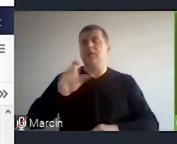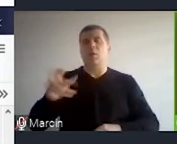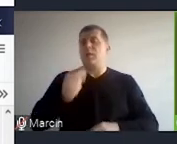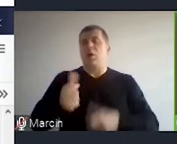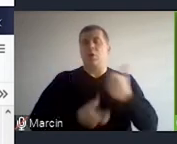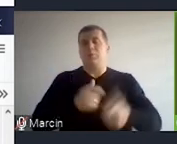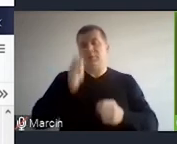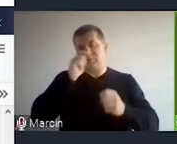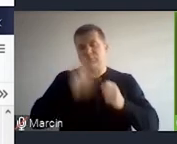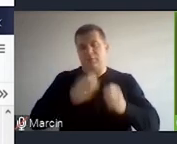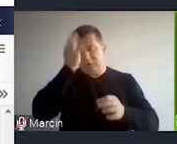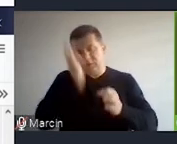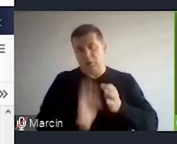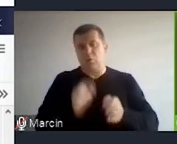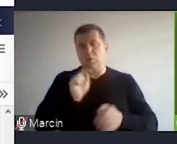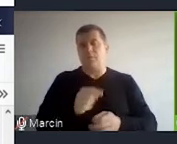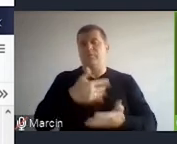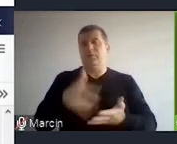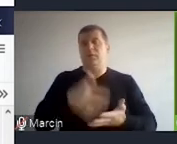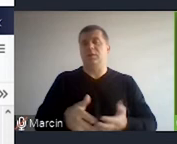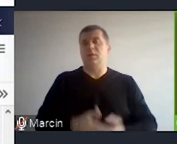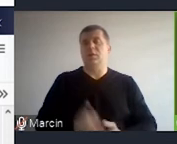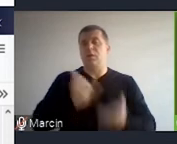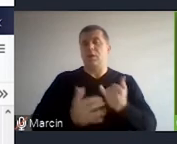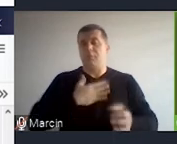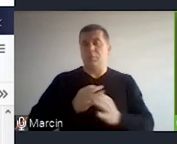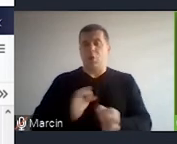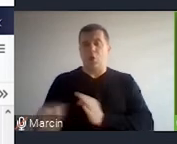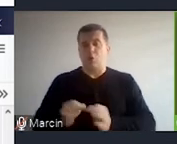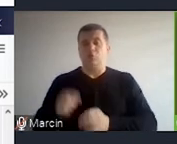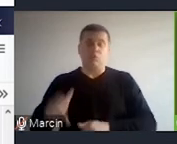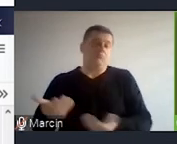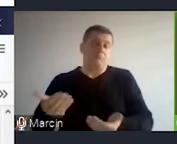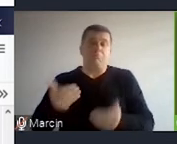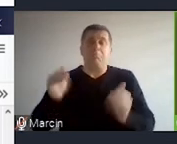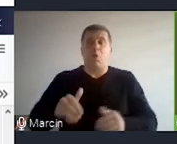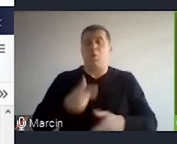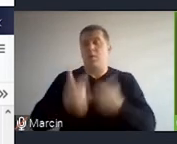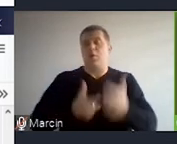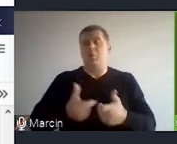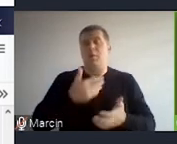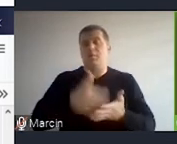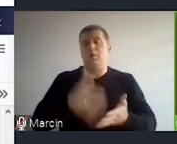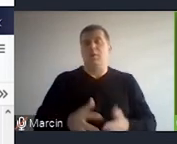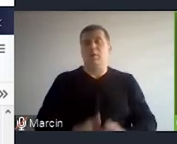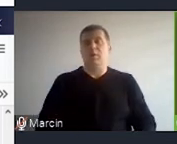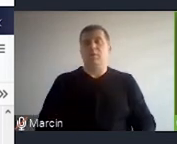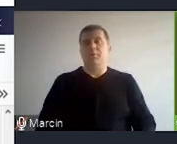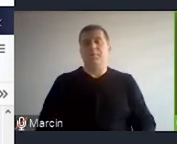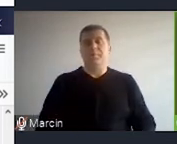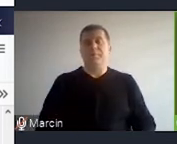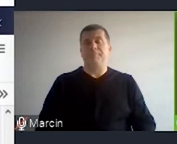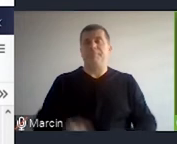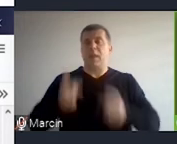się szczegółowo takich wydatków. Jeśli mam oszczędności, to potencjalnie mogę takie wydatki ponieść. Natomiast